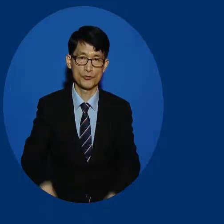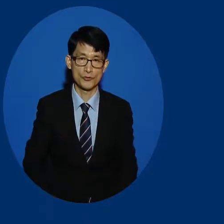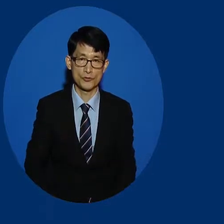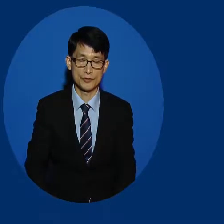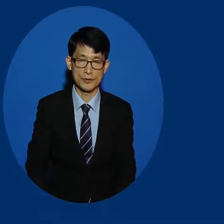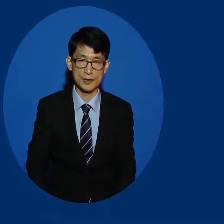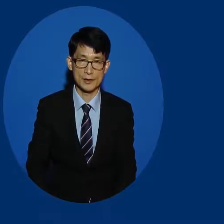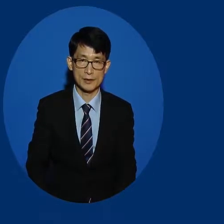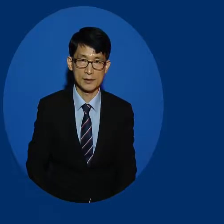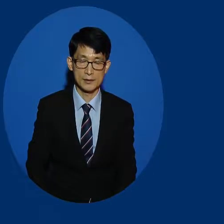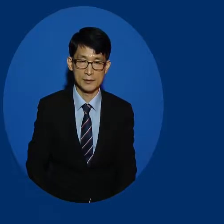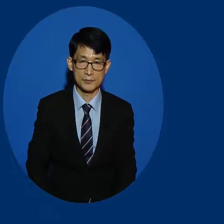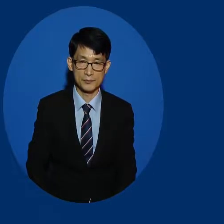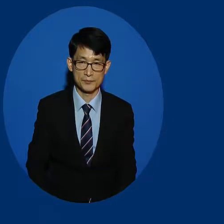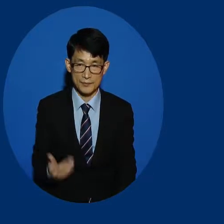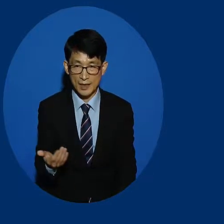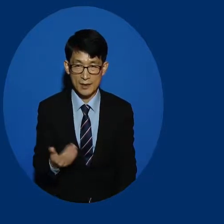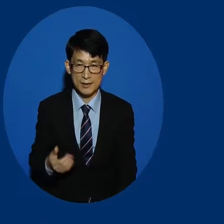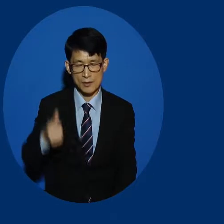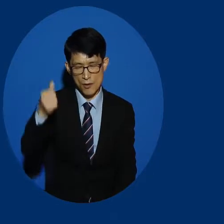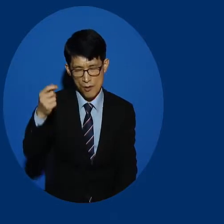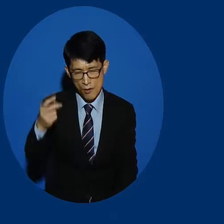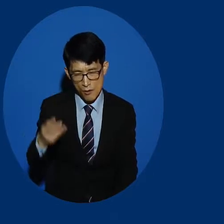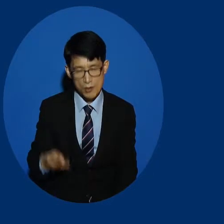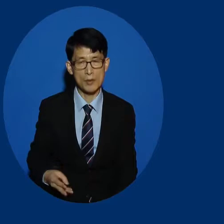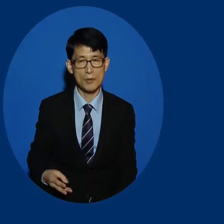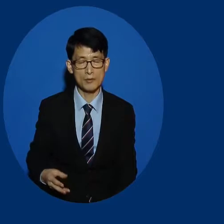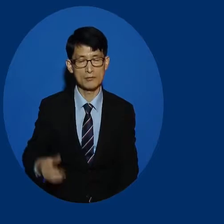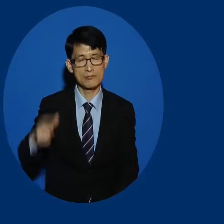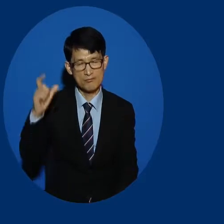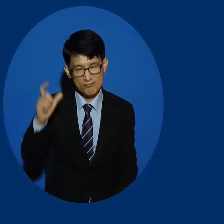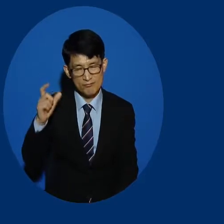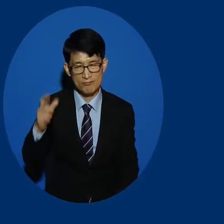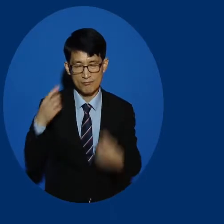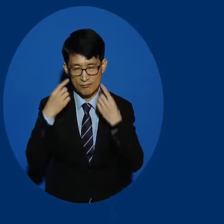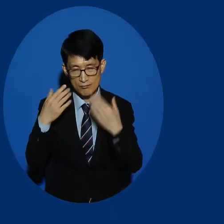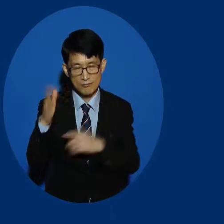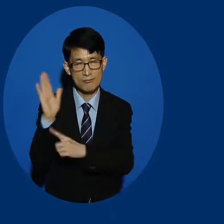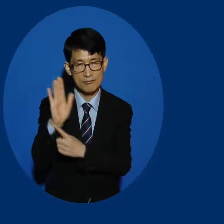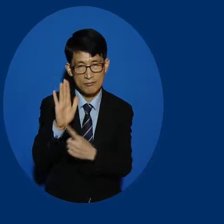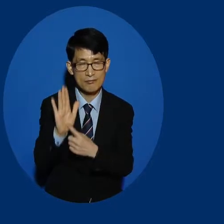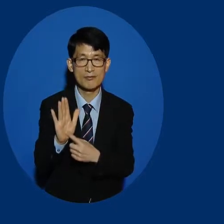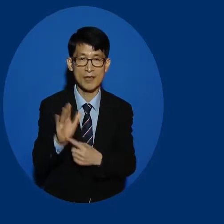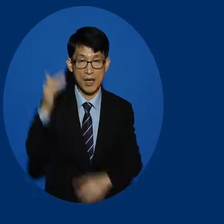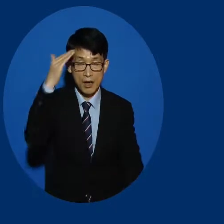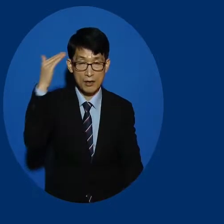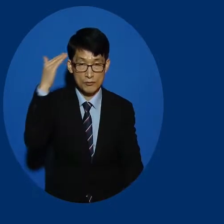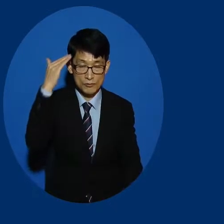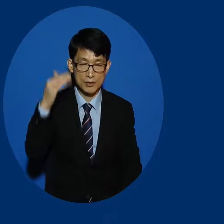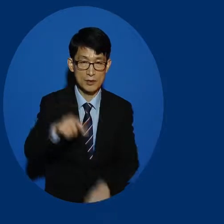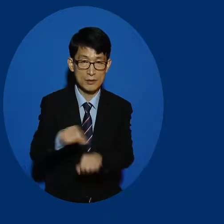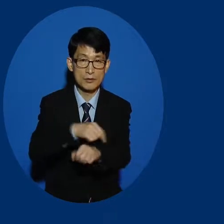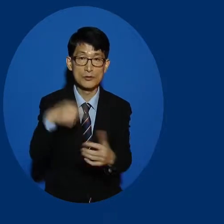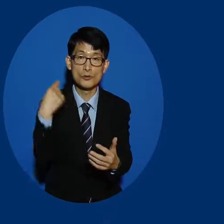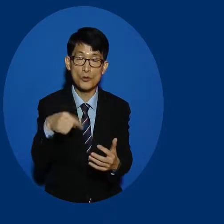앞에서 굉장히 많이 강조했던 것처럼 우리나라의 특수교육은